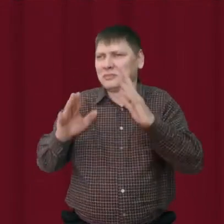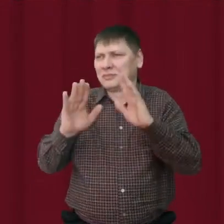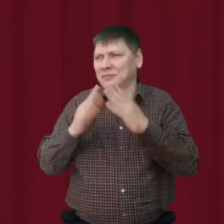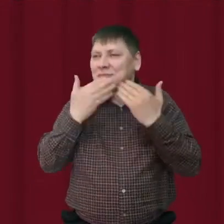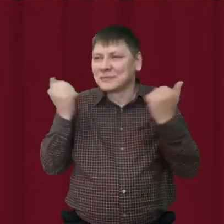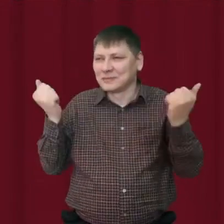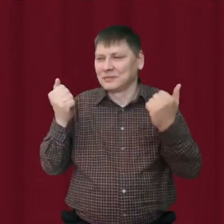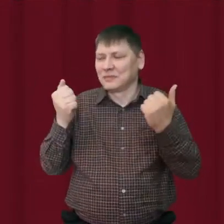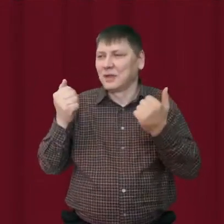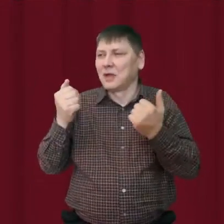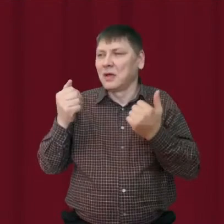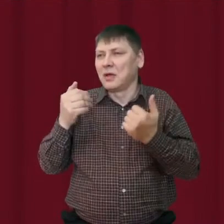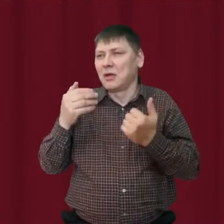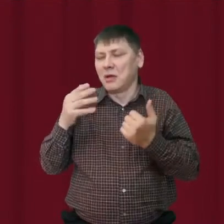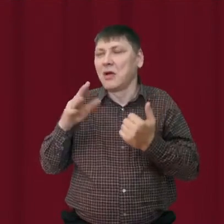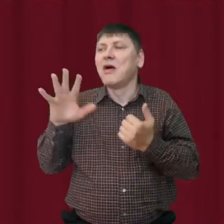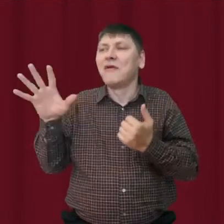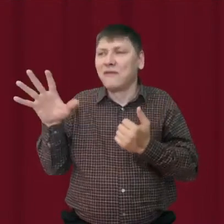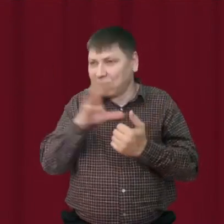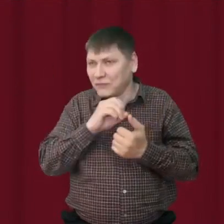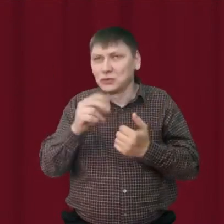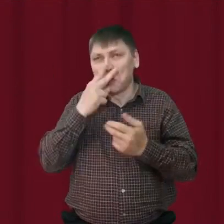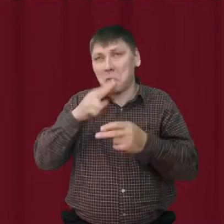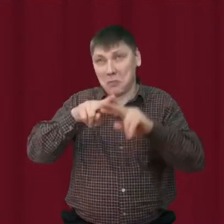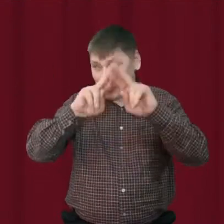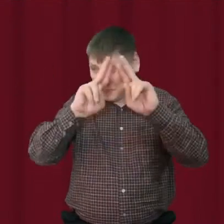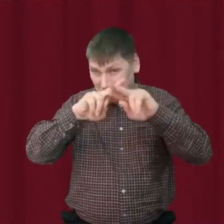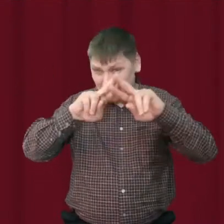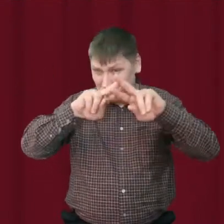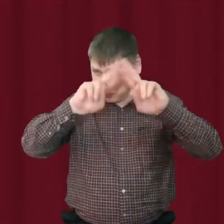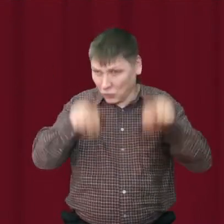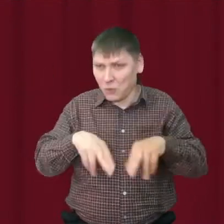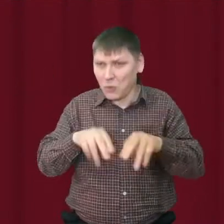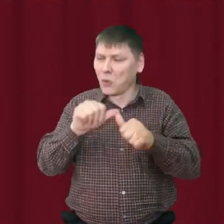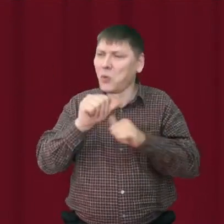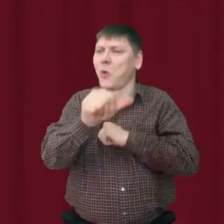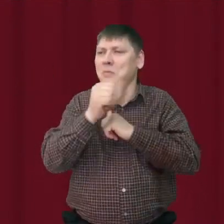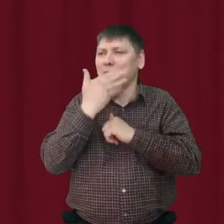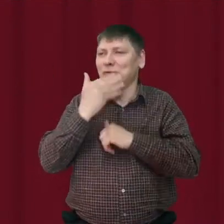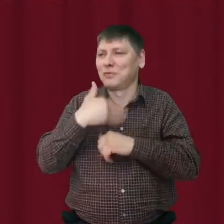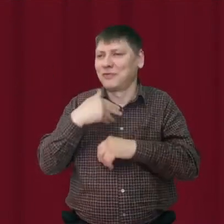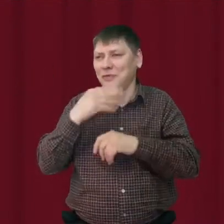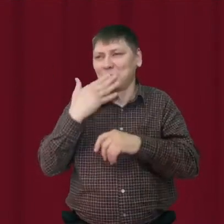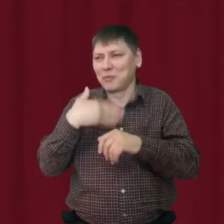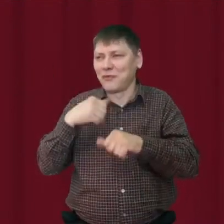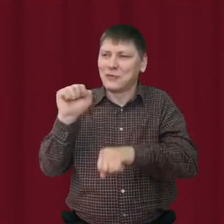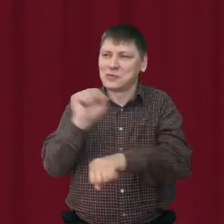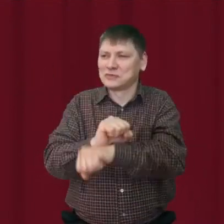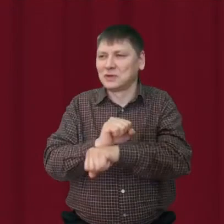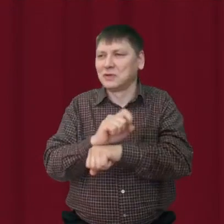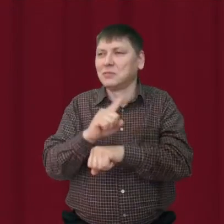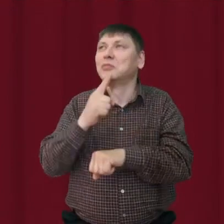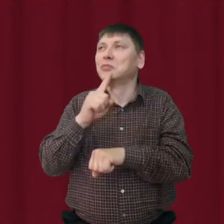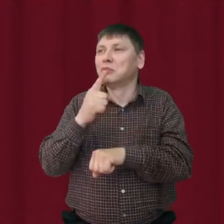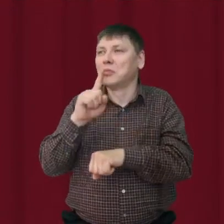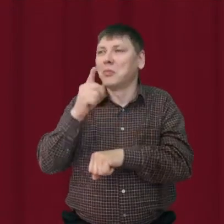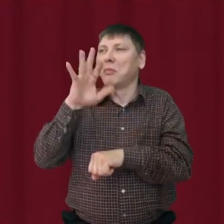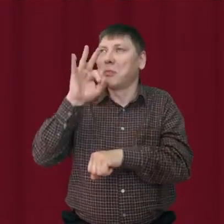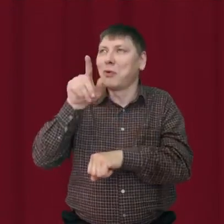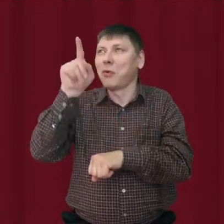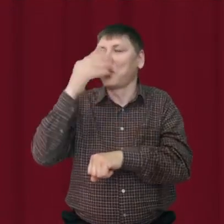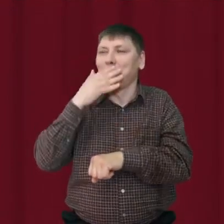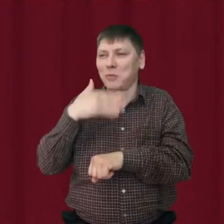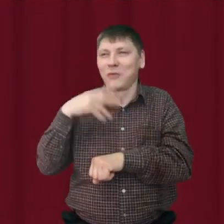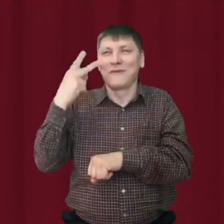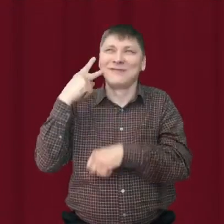нету. Писание говорит, что все прекратится, кроме любви. Во-первых, потому что Бог есть любовь. Эта любовь